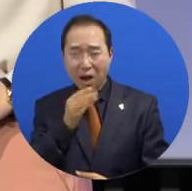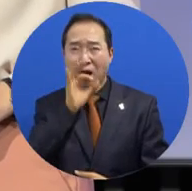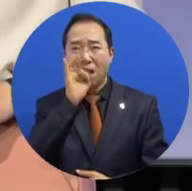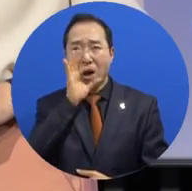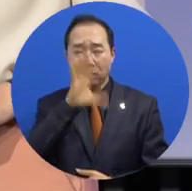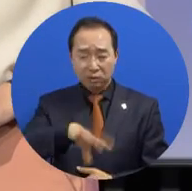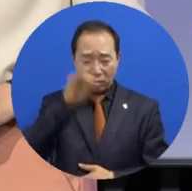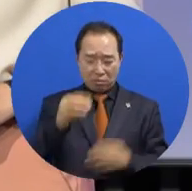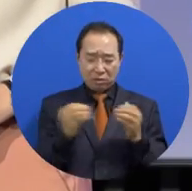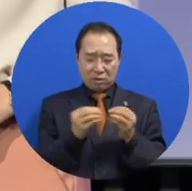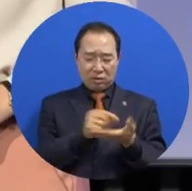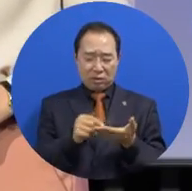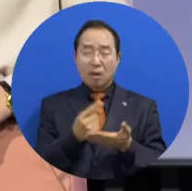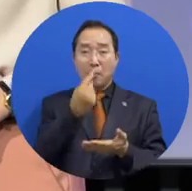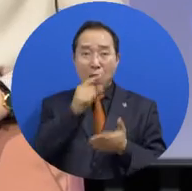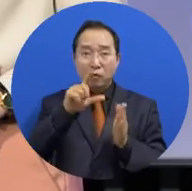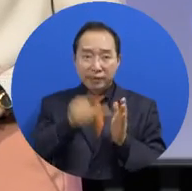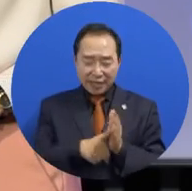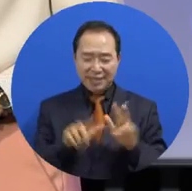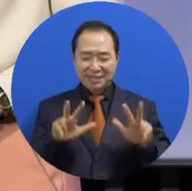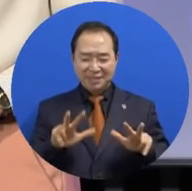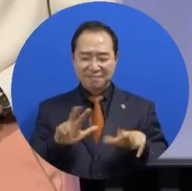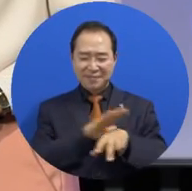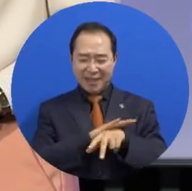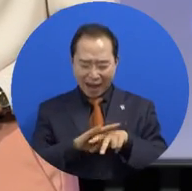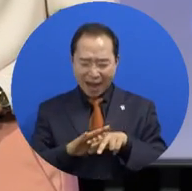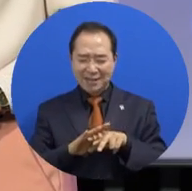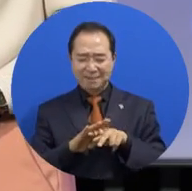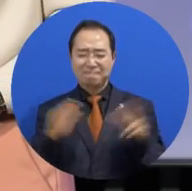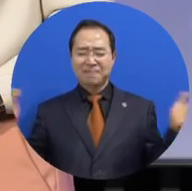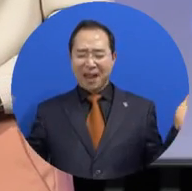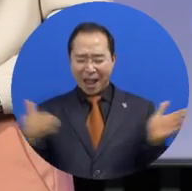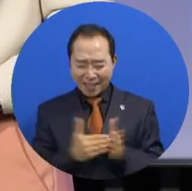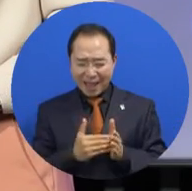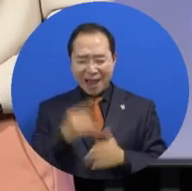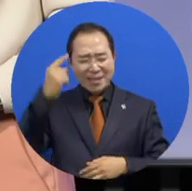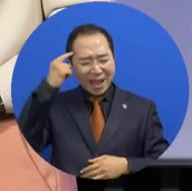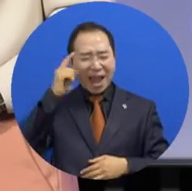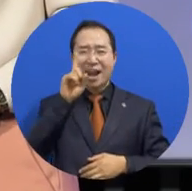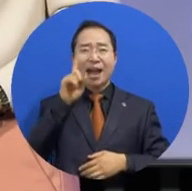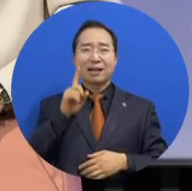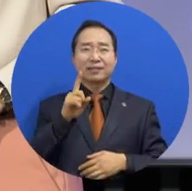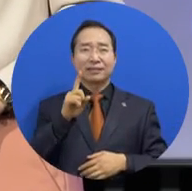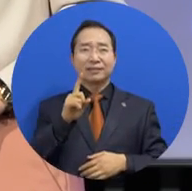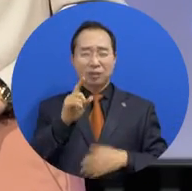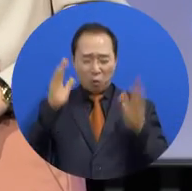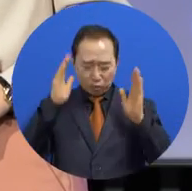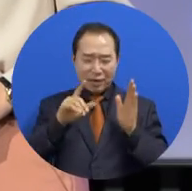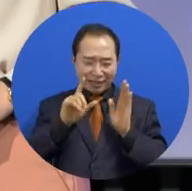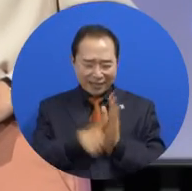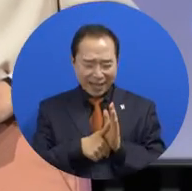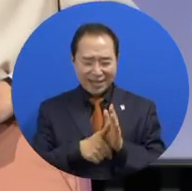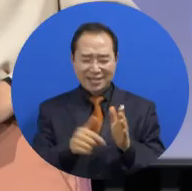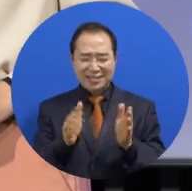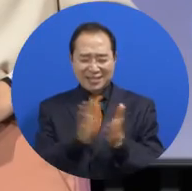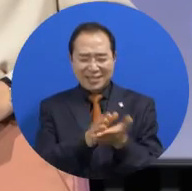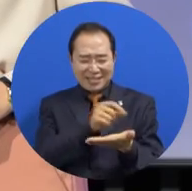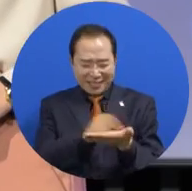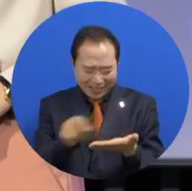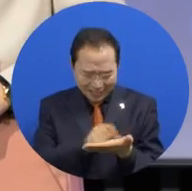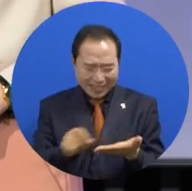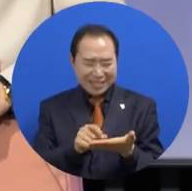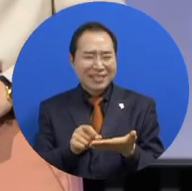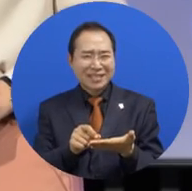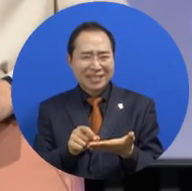그 제가 처음 배울 때도 그냥 이 학기를 무사히 버티는 거. 여기 이제 너는 글쓰기를